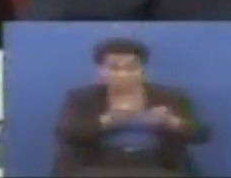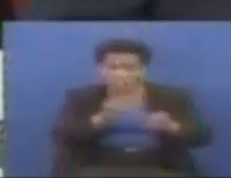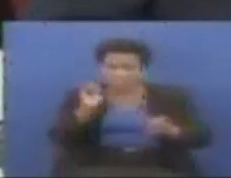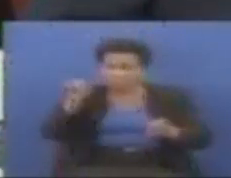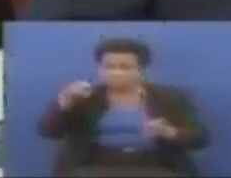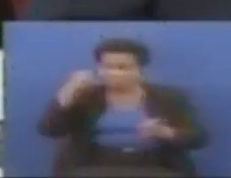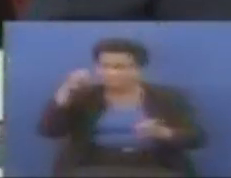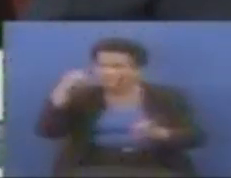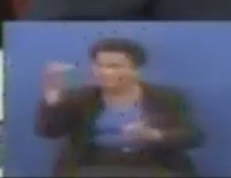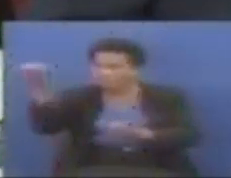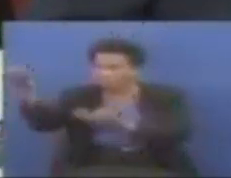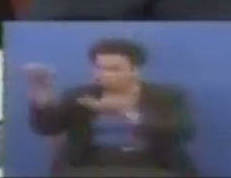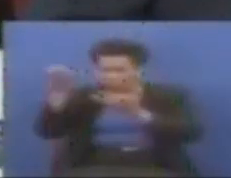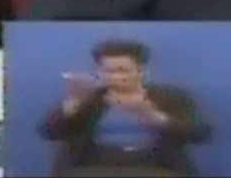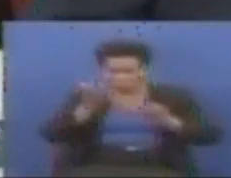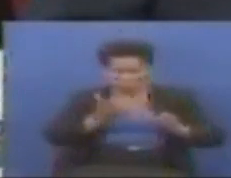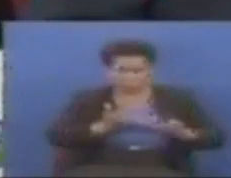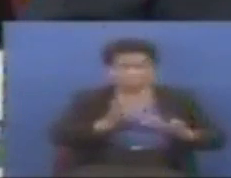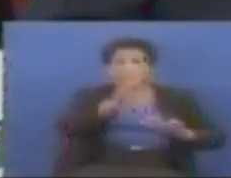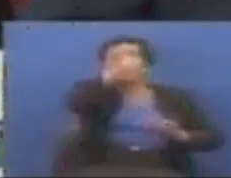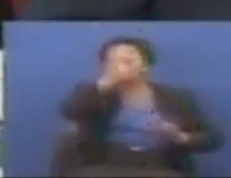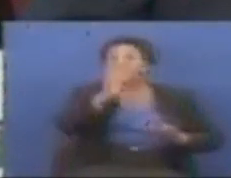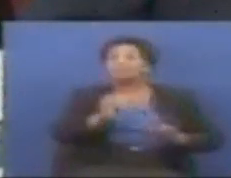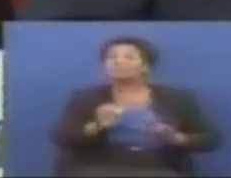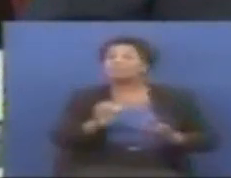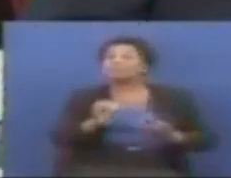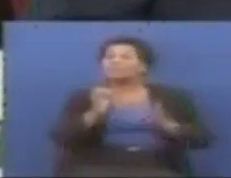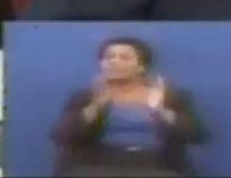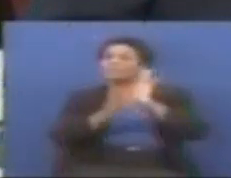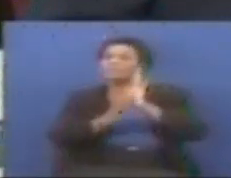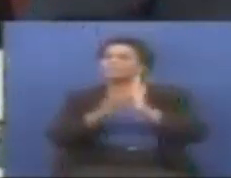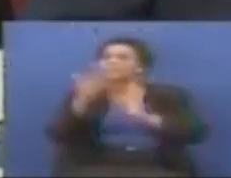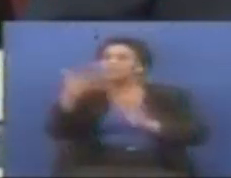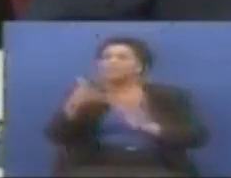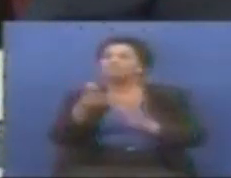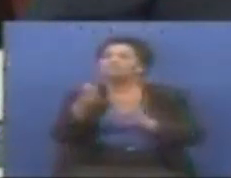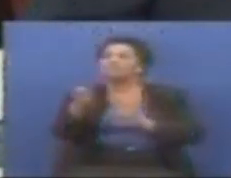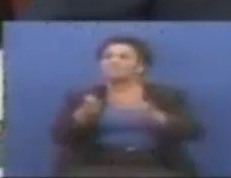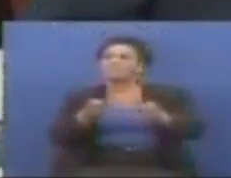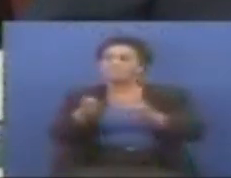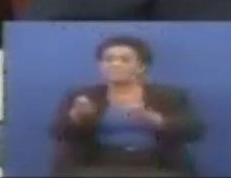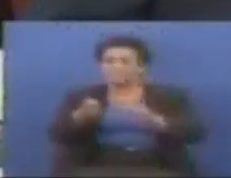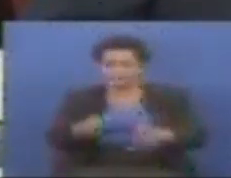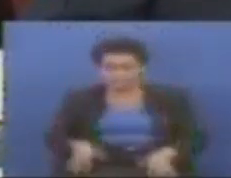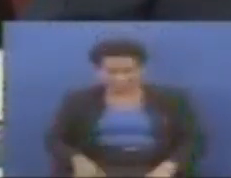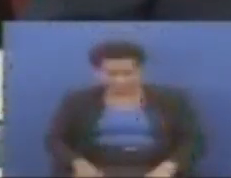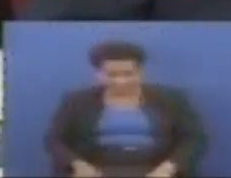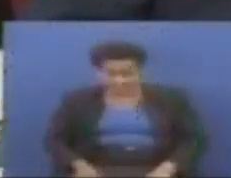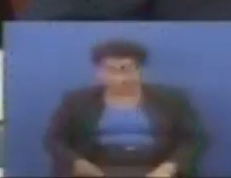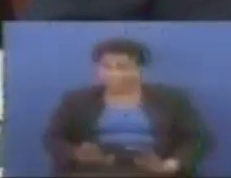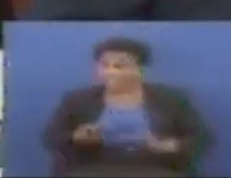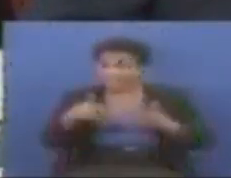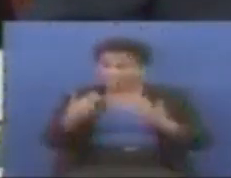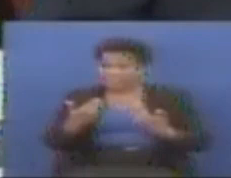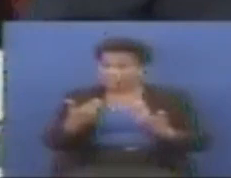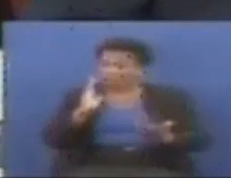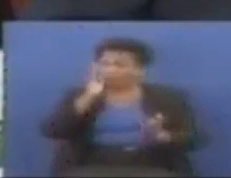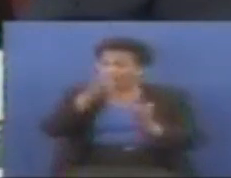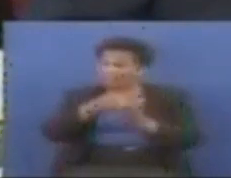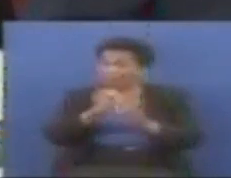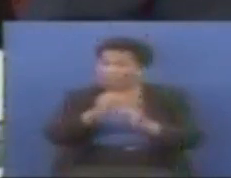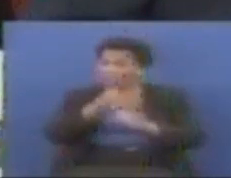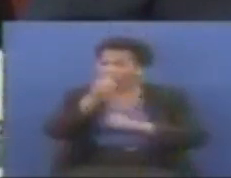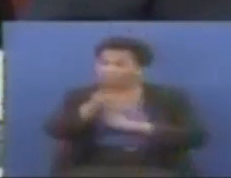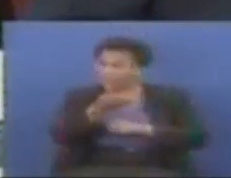chetu cha ustawi wa jamii Tanzania ili waweze kupata wataalamu ambao watakuwa wanapita